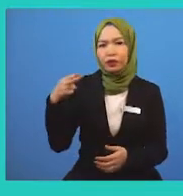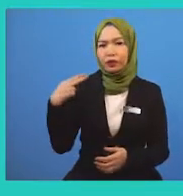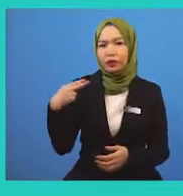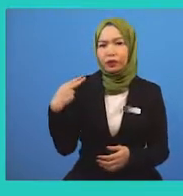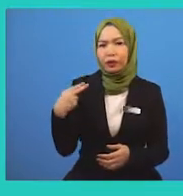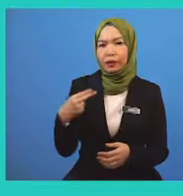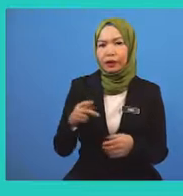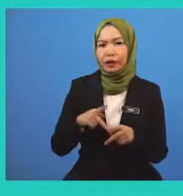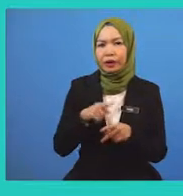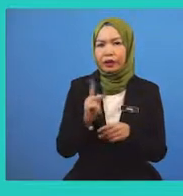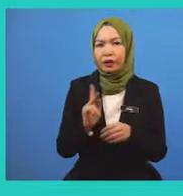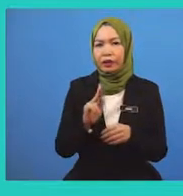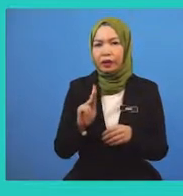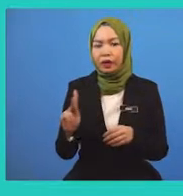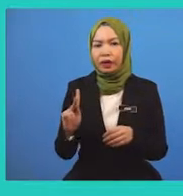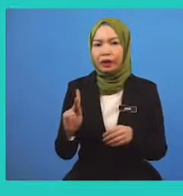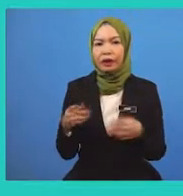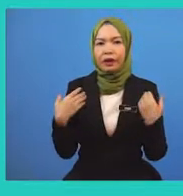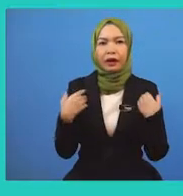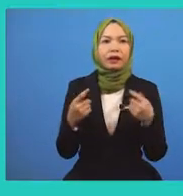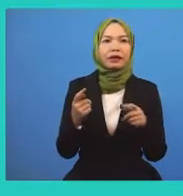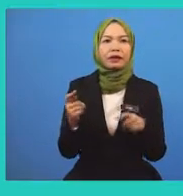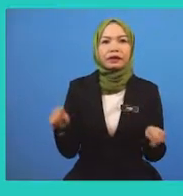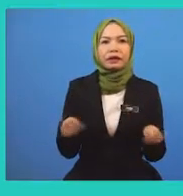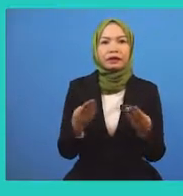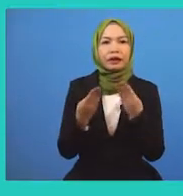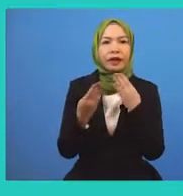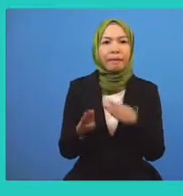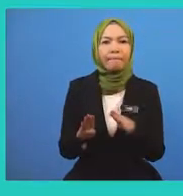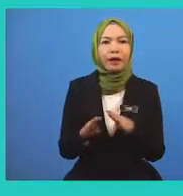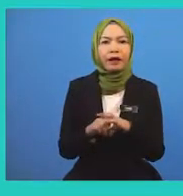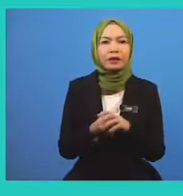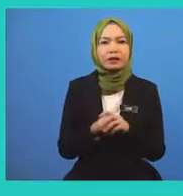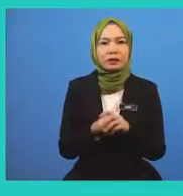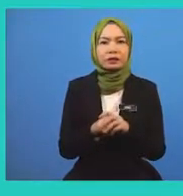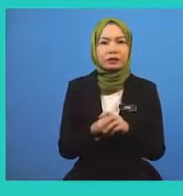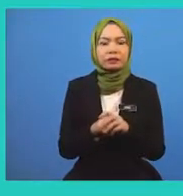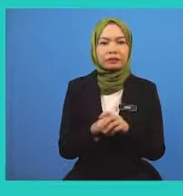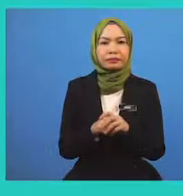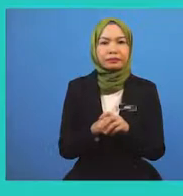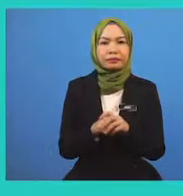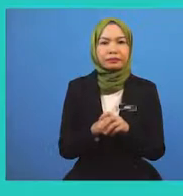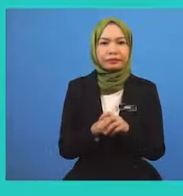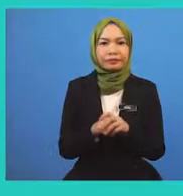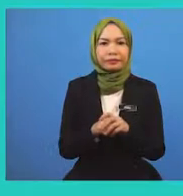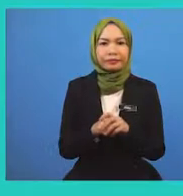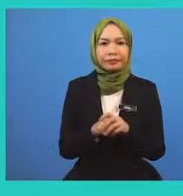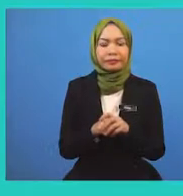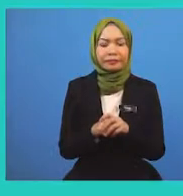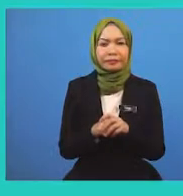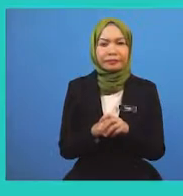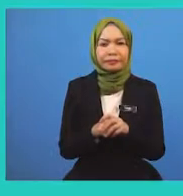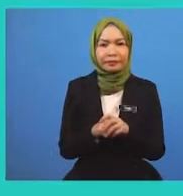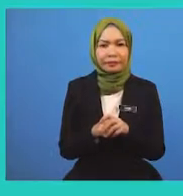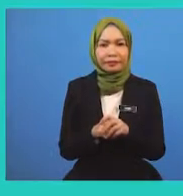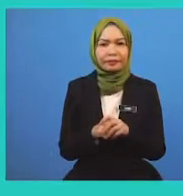bertindak balas dengan 2 mol asid hidroklorik untuk menghasilkan 1 mol magnesium klorida dan 1 mol